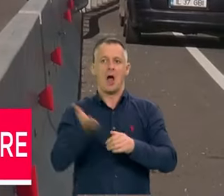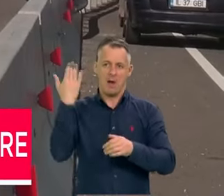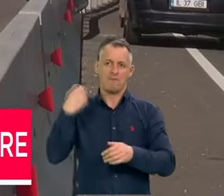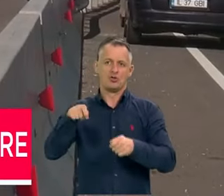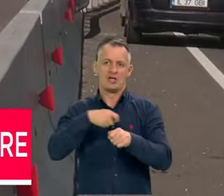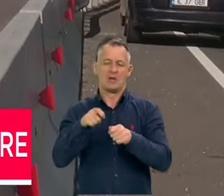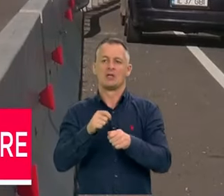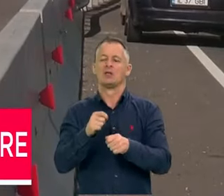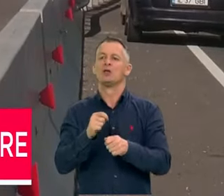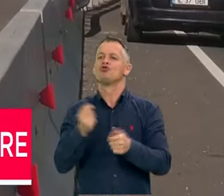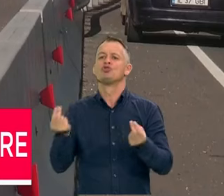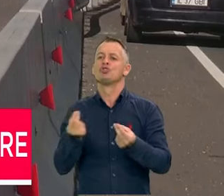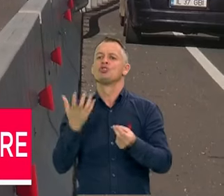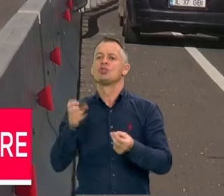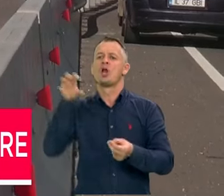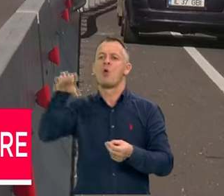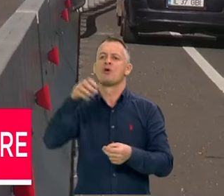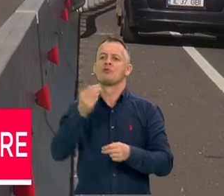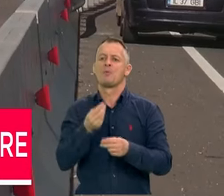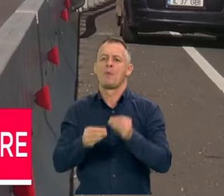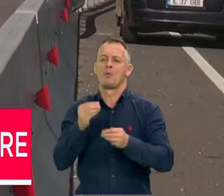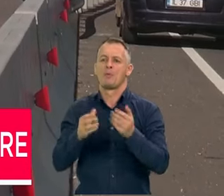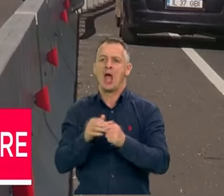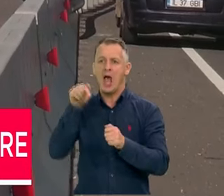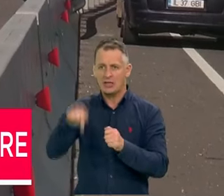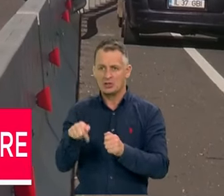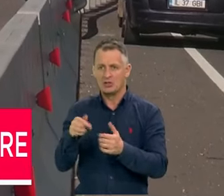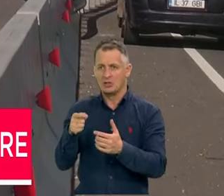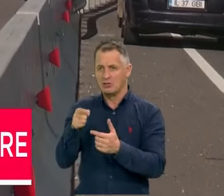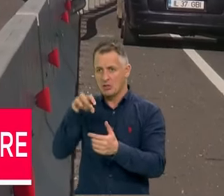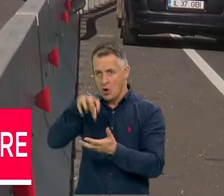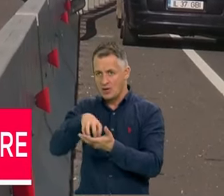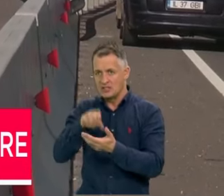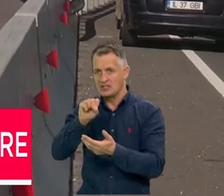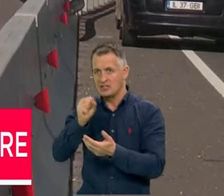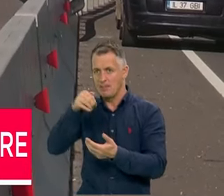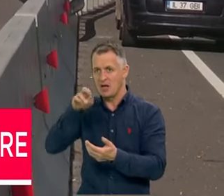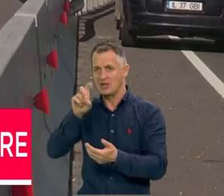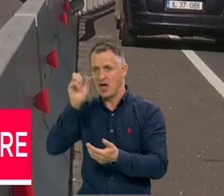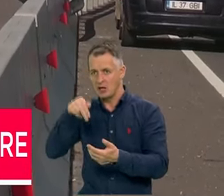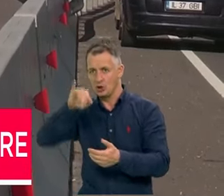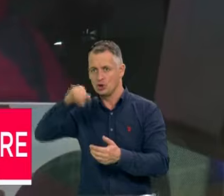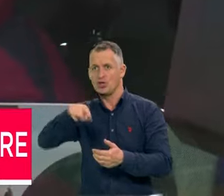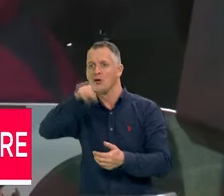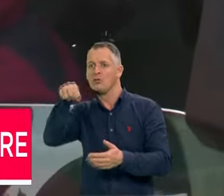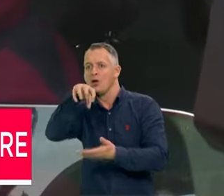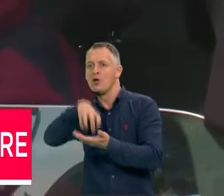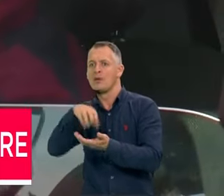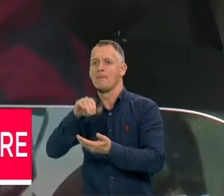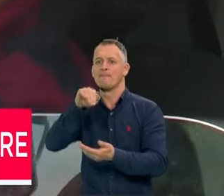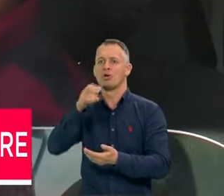ACO dar în ce zonă sunt cele mai mari probleme până aici aici între Smârdan și și Măcin da da aici e Problem unde